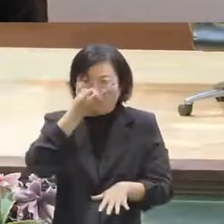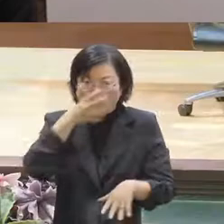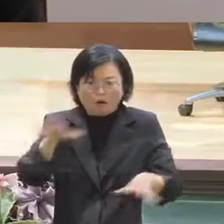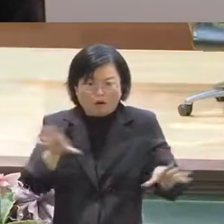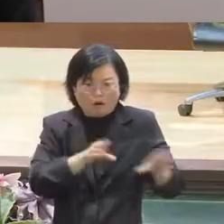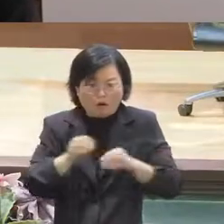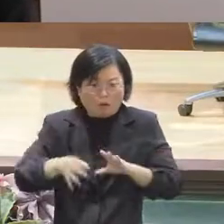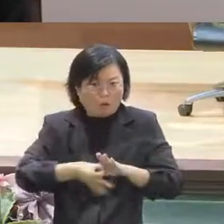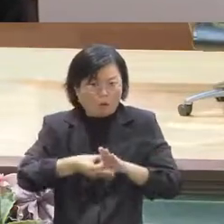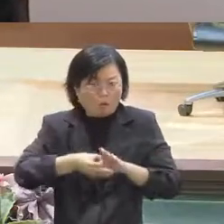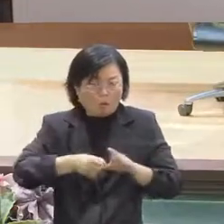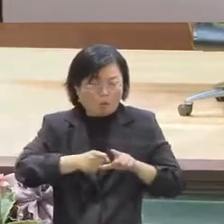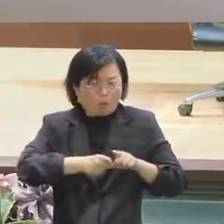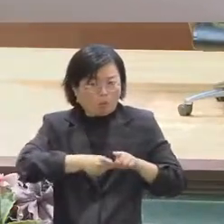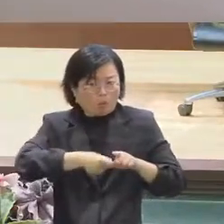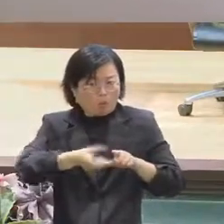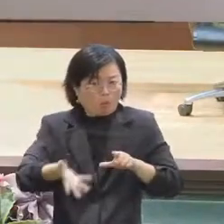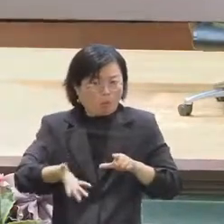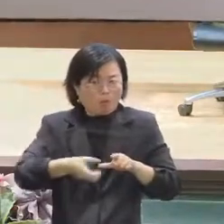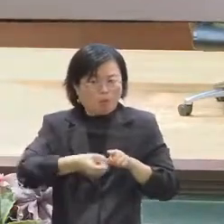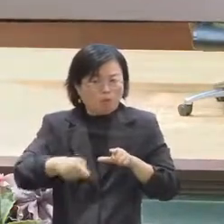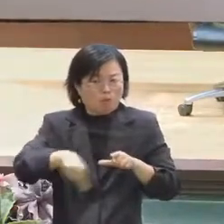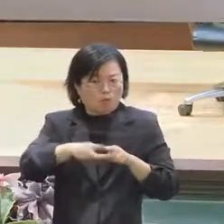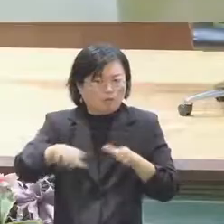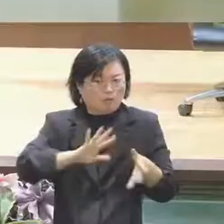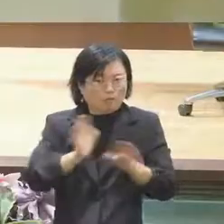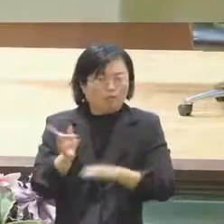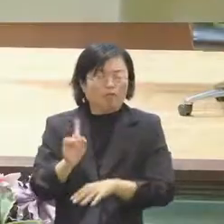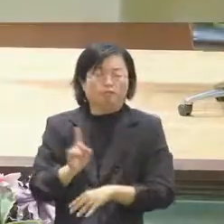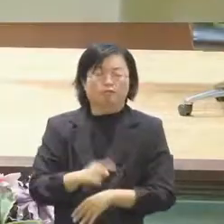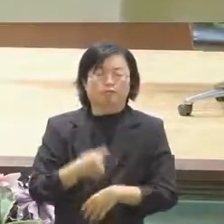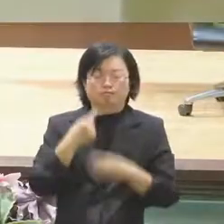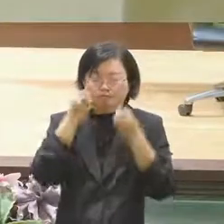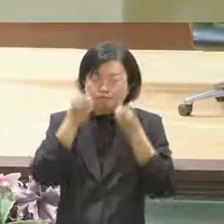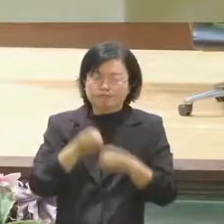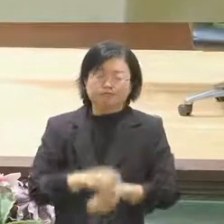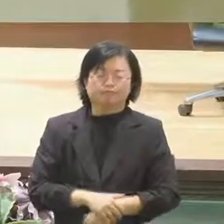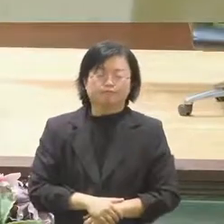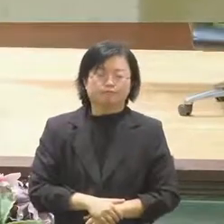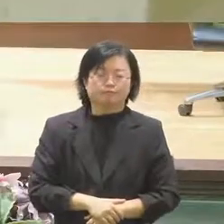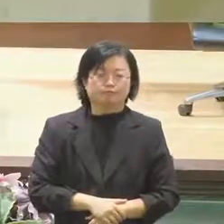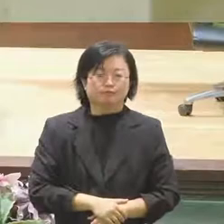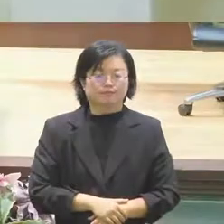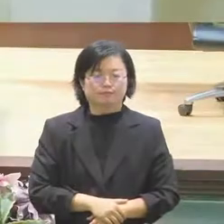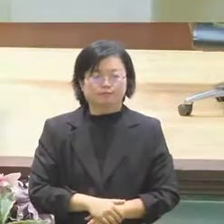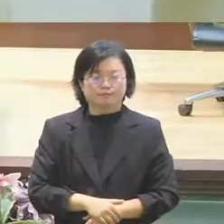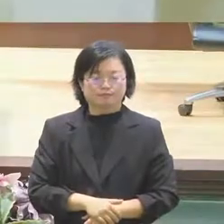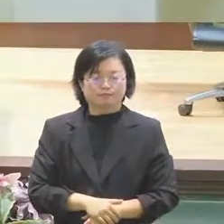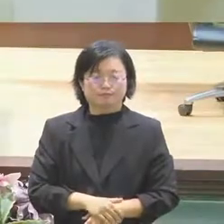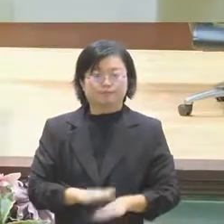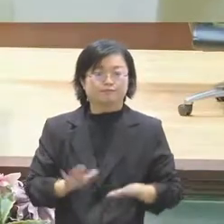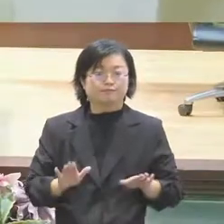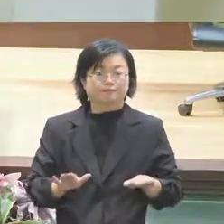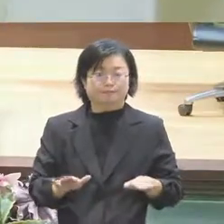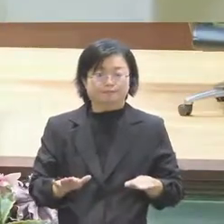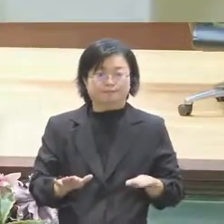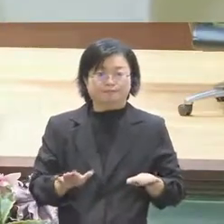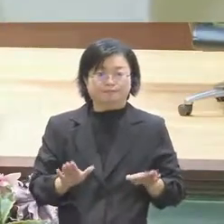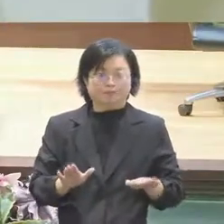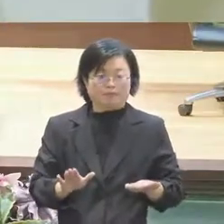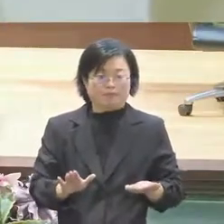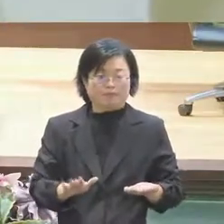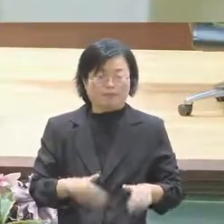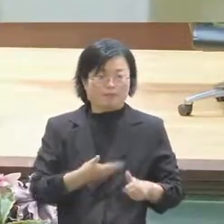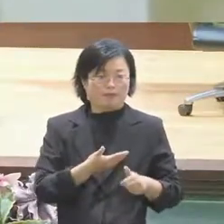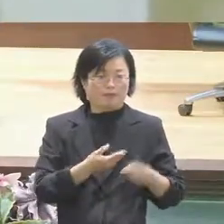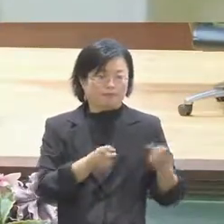况。那接下来我们会请待会就是刚刚的香港本土研究社的 Brian 和 King 还有那个 Benjamin 一起来跟大家进行